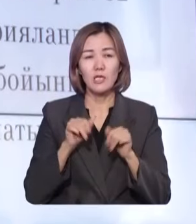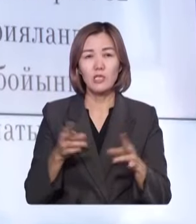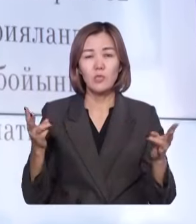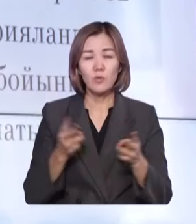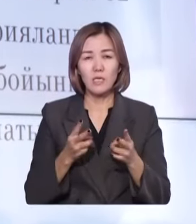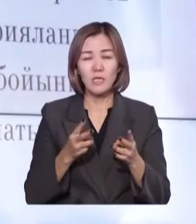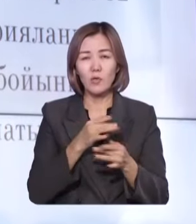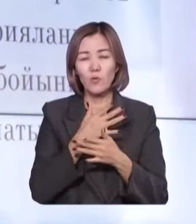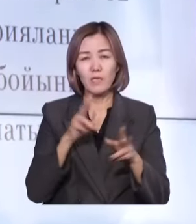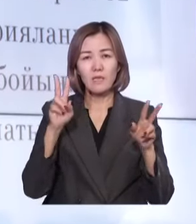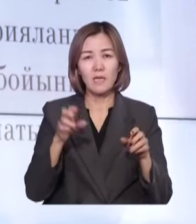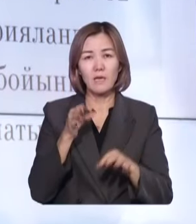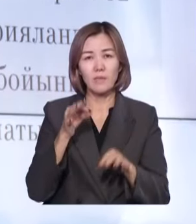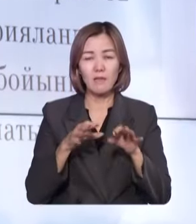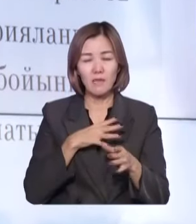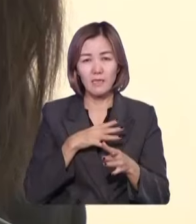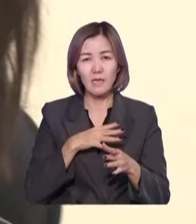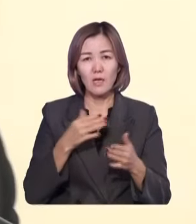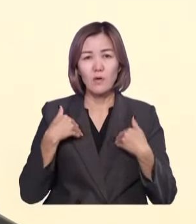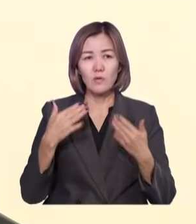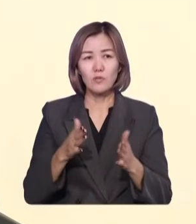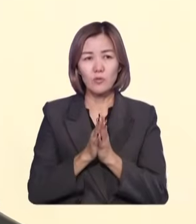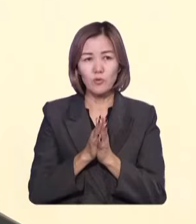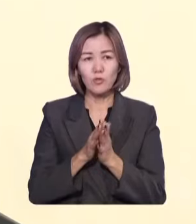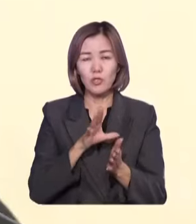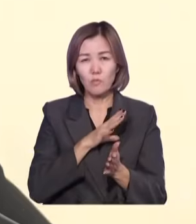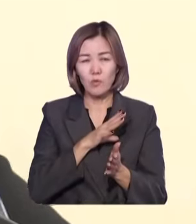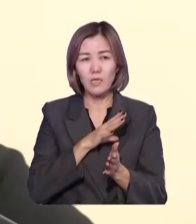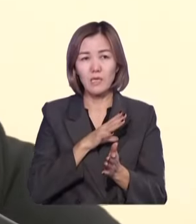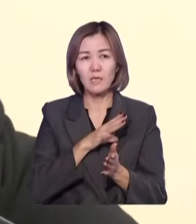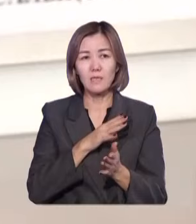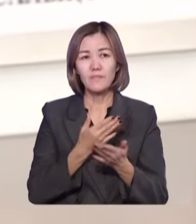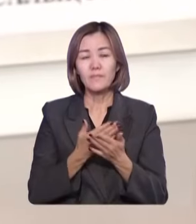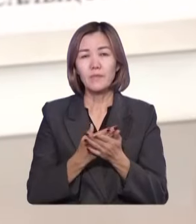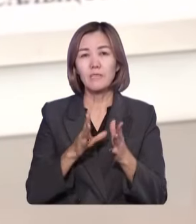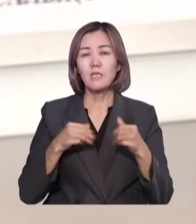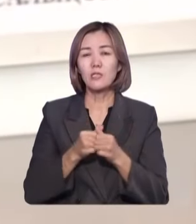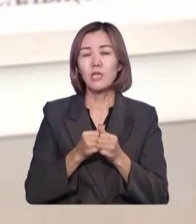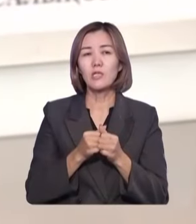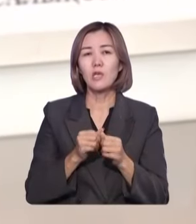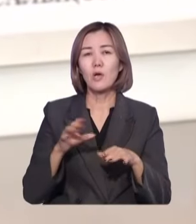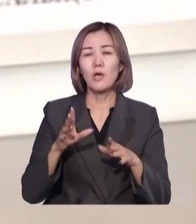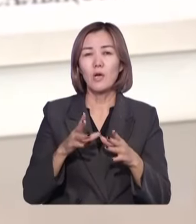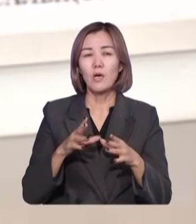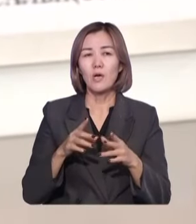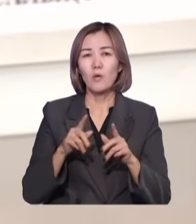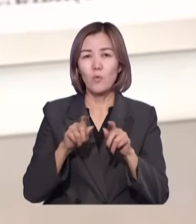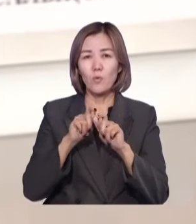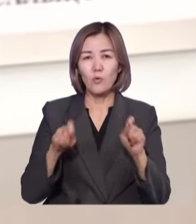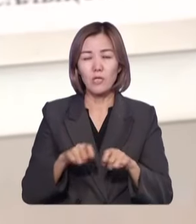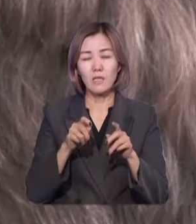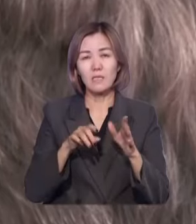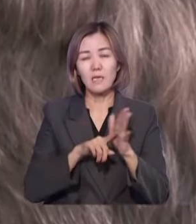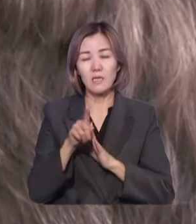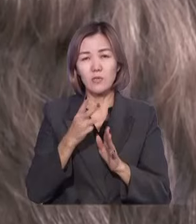тиіс сан мәселелерін талқылады. Ұсыныс өтініштер жасалды. Мәселен өңірде жанұя отбасын қолдау орталықтары ашылып жатыр.